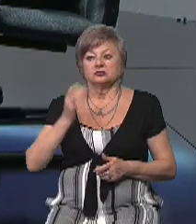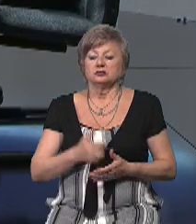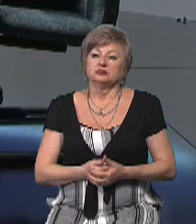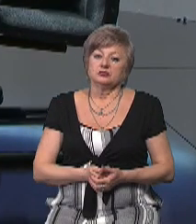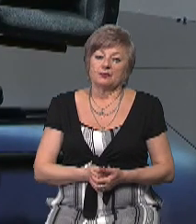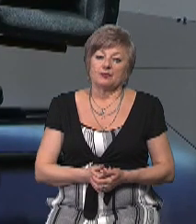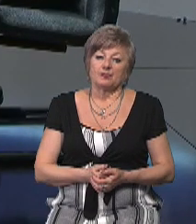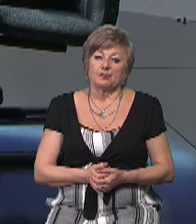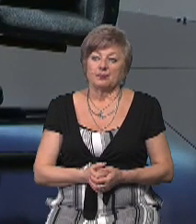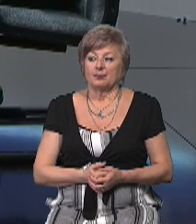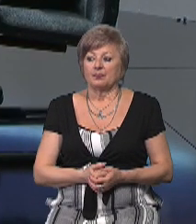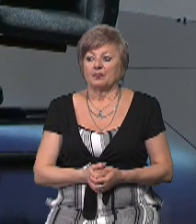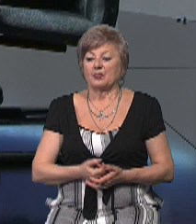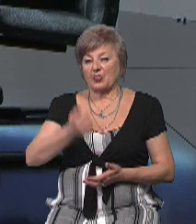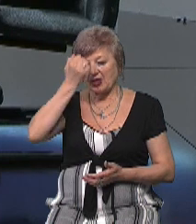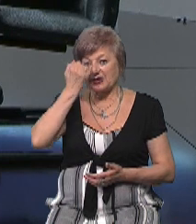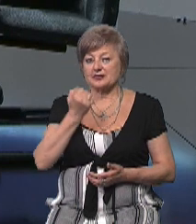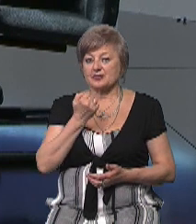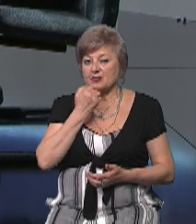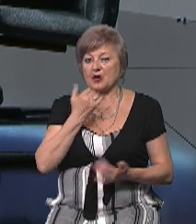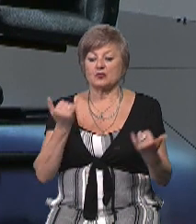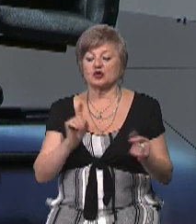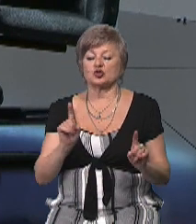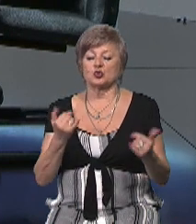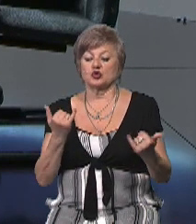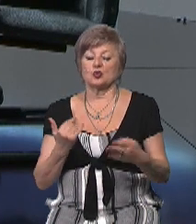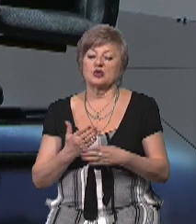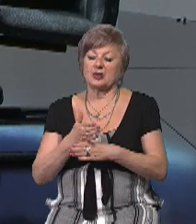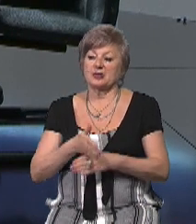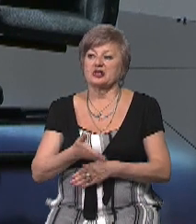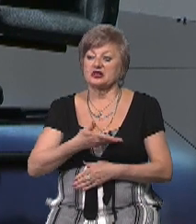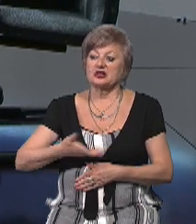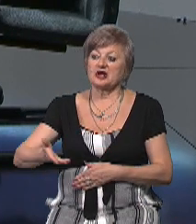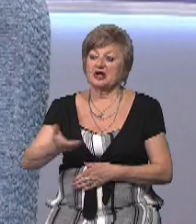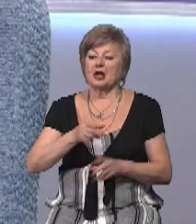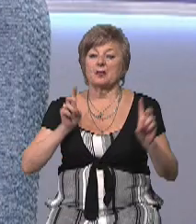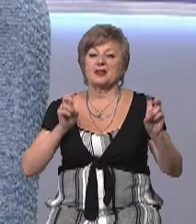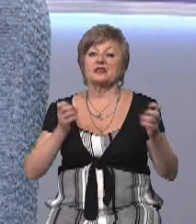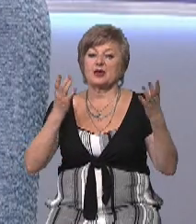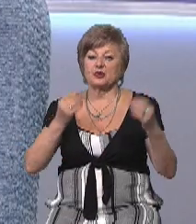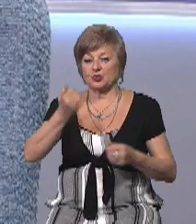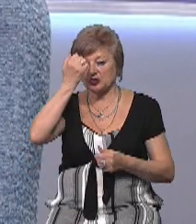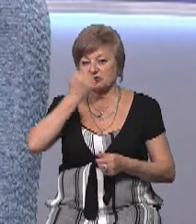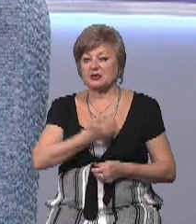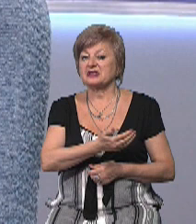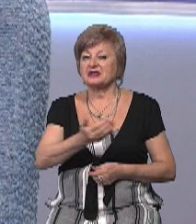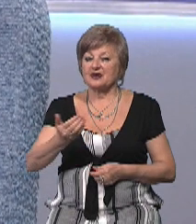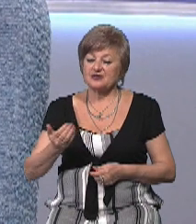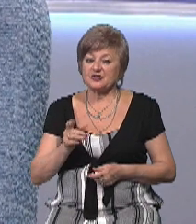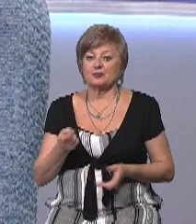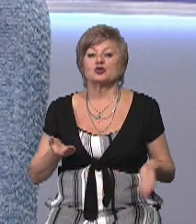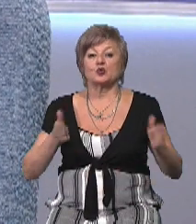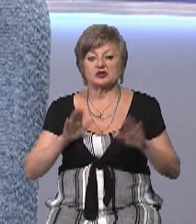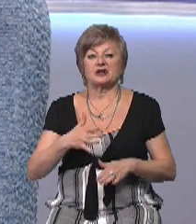суспільству. Дякую, Сергій Миколаївич, що сьогодні завітали до нас на тему дня. Дякую нашим телеглядачам, що